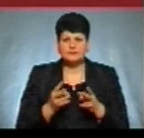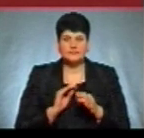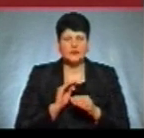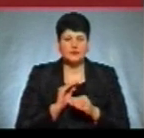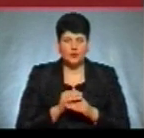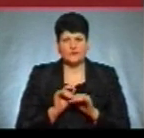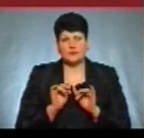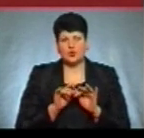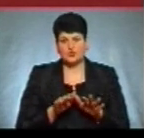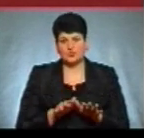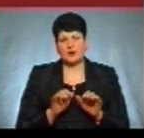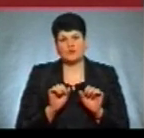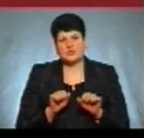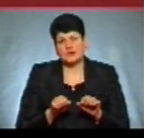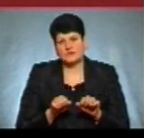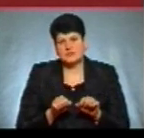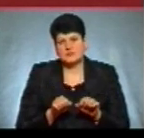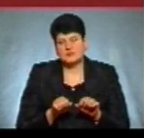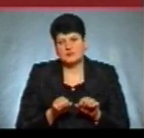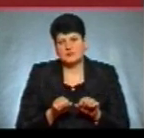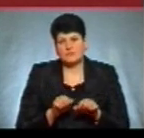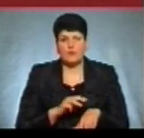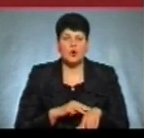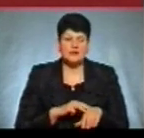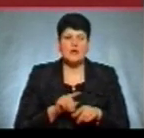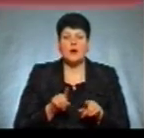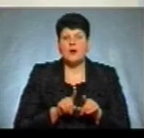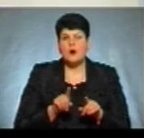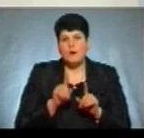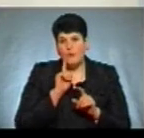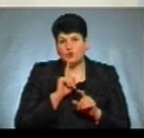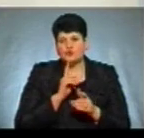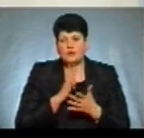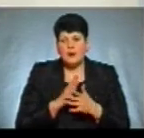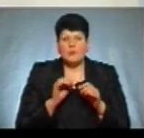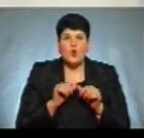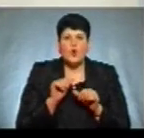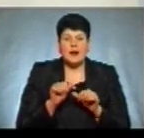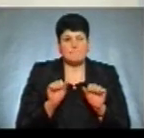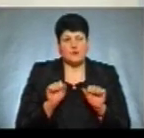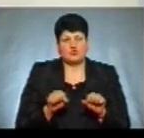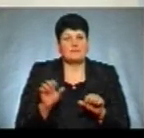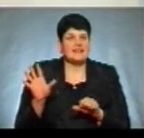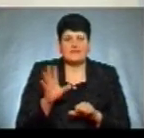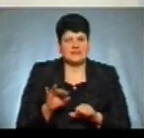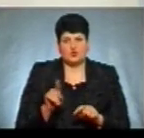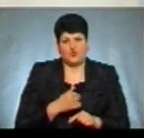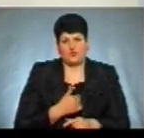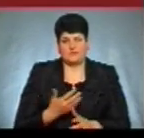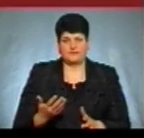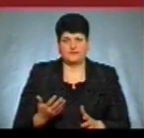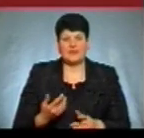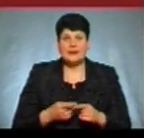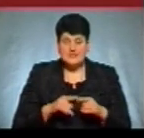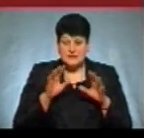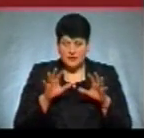і можливості для поліції. Поки що ми маємо окремі можливості, ну, але не всі такі, які би ми хотіли, скажімо так. Тобто цей законопроект